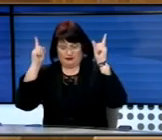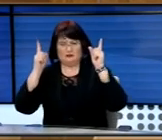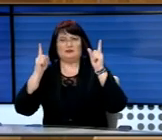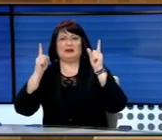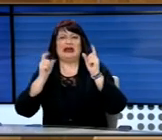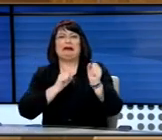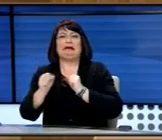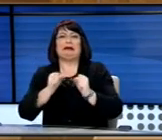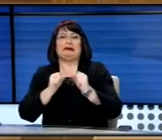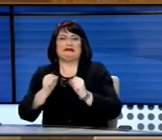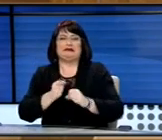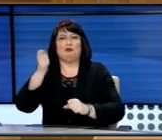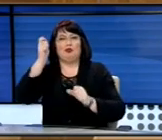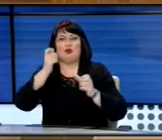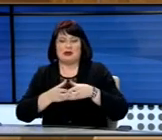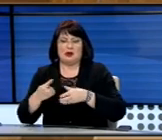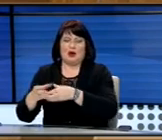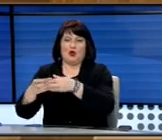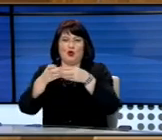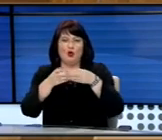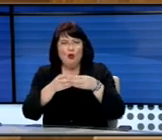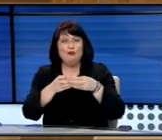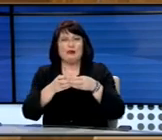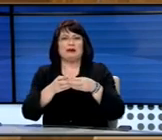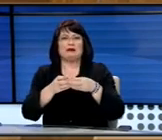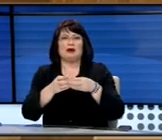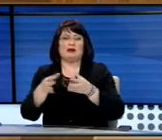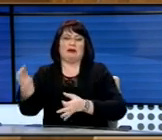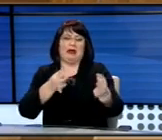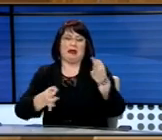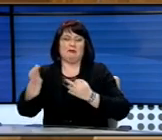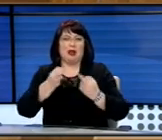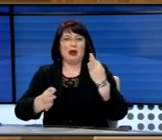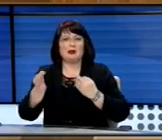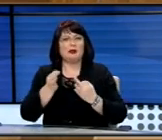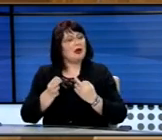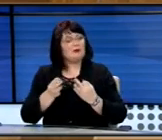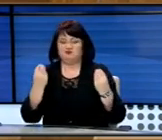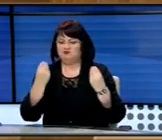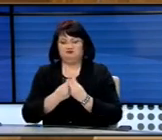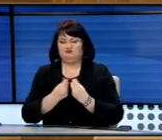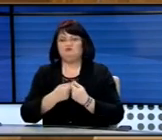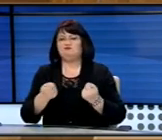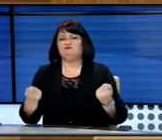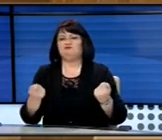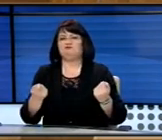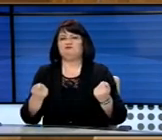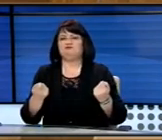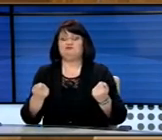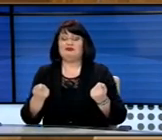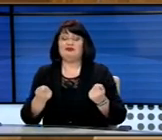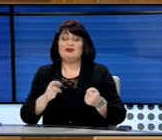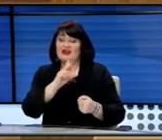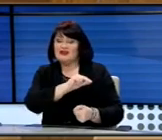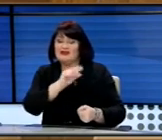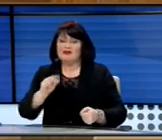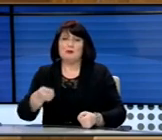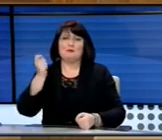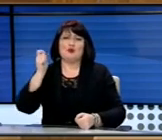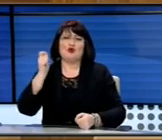στα κόμματα που σε αντίθεση με τις διακηρύξεις τους εφάρμοσαν αυτές ακριβώς τις πολιτικές που